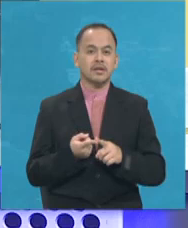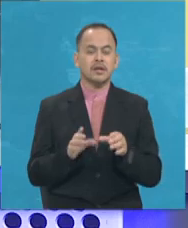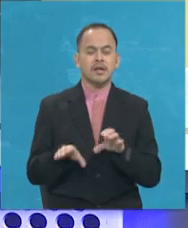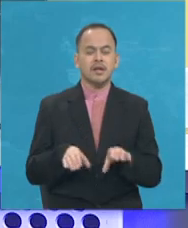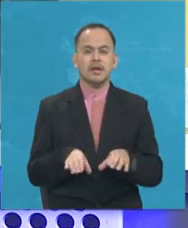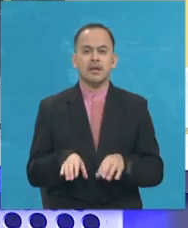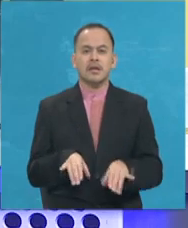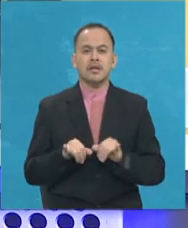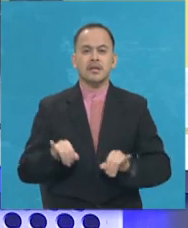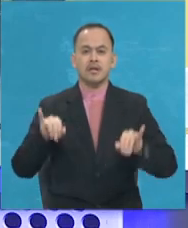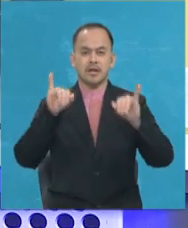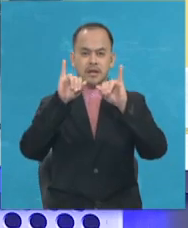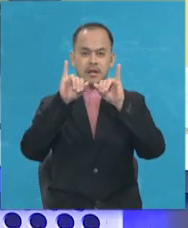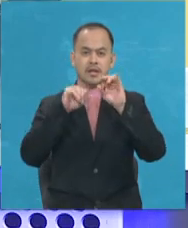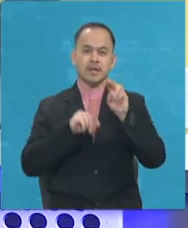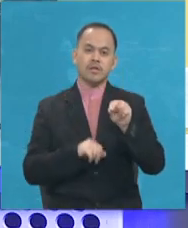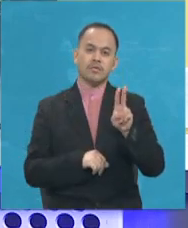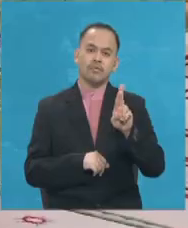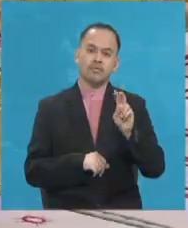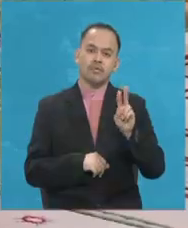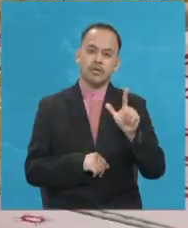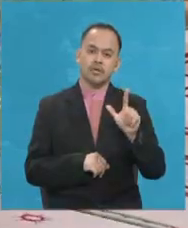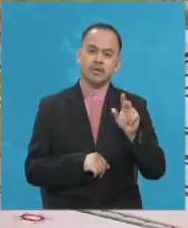di istana Nurul Iman istana